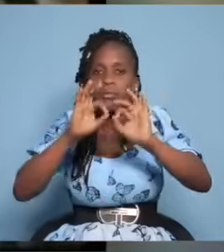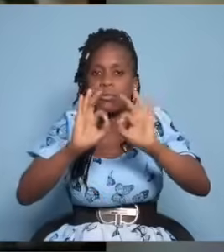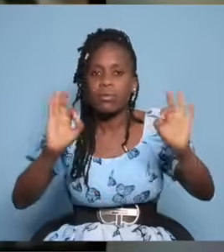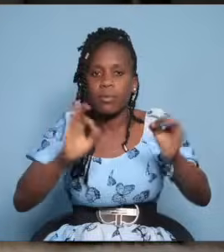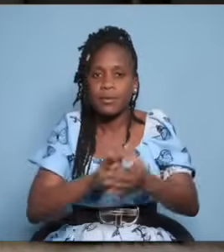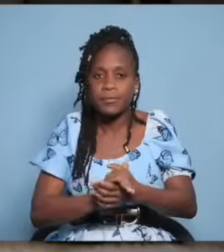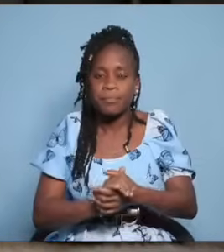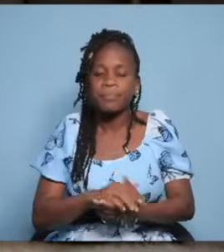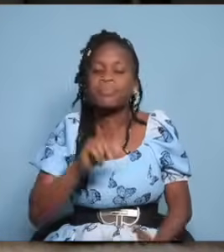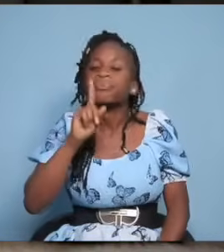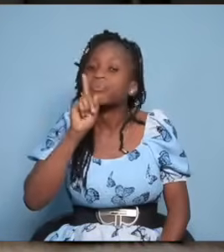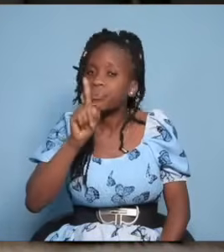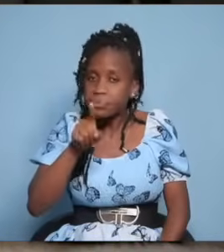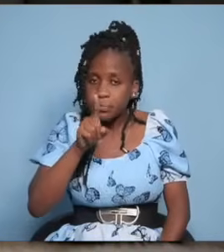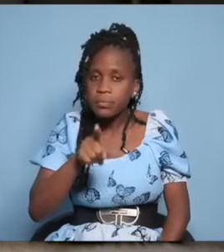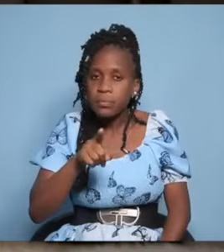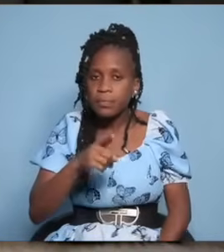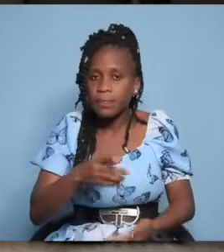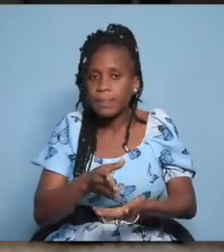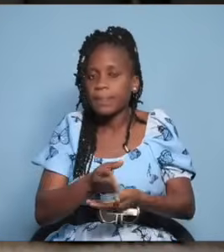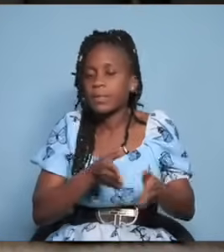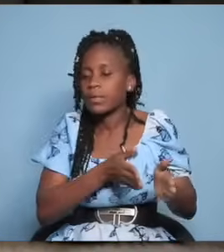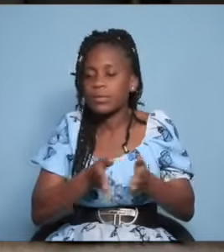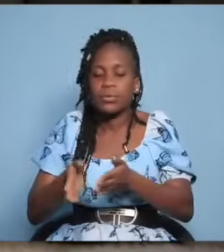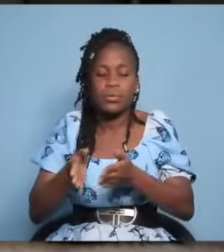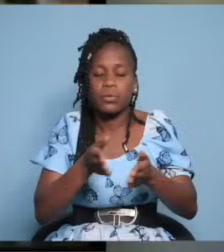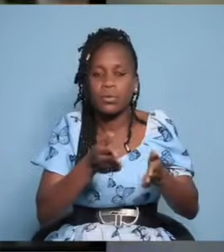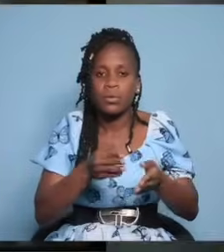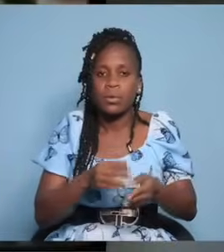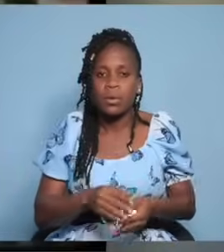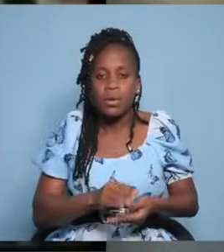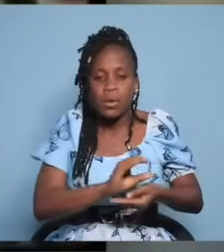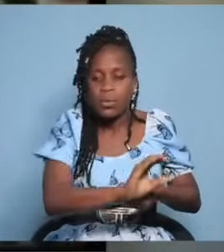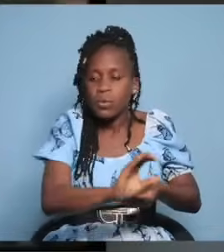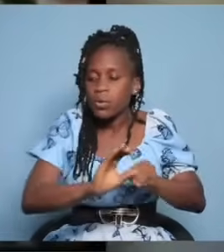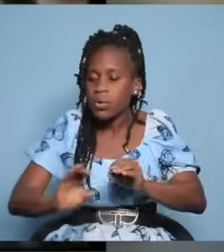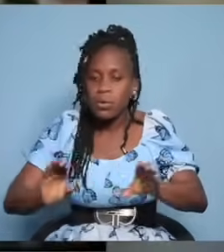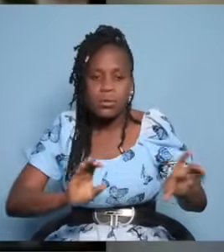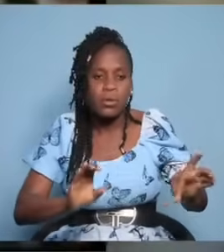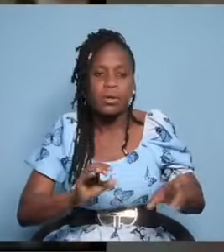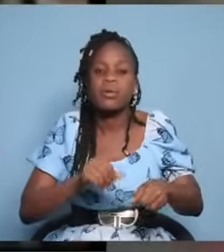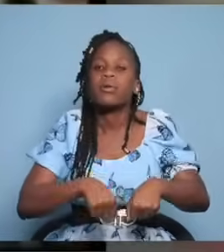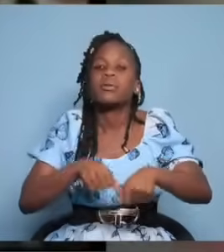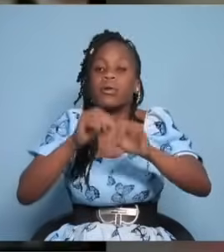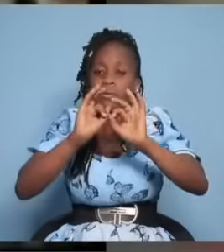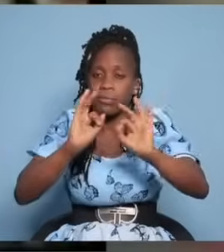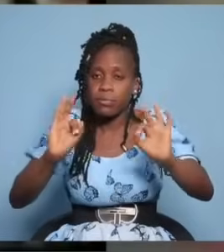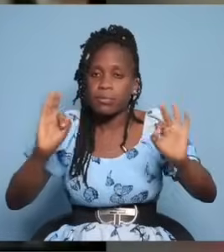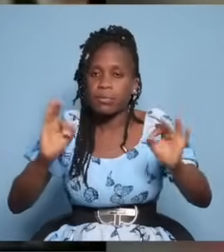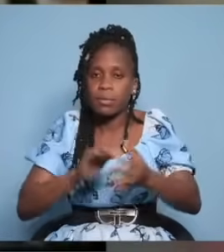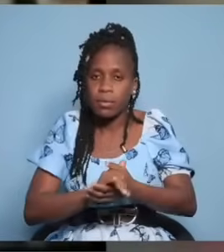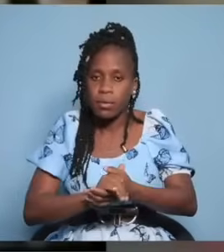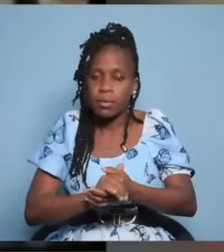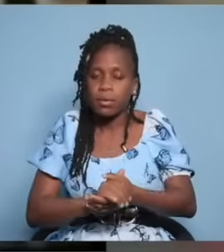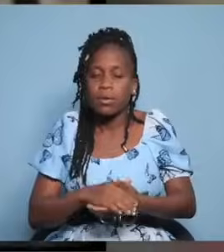Ndo zile system tulizoziona za rule by divine, yani wagawanyishe ili watawale vizuri. So turudi kwenye wataalamu